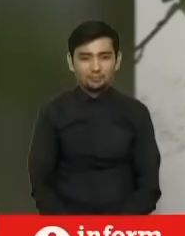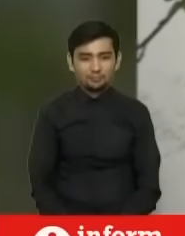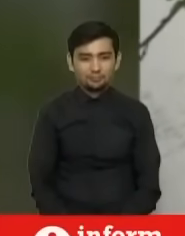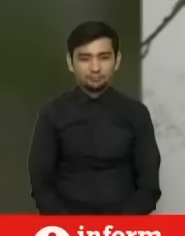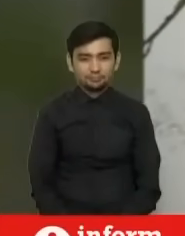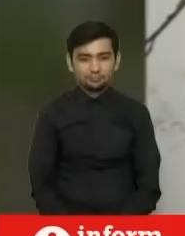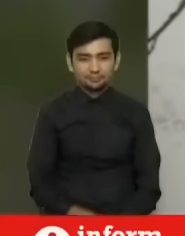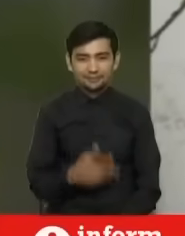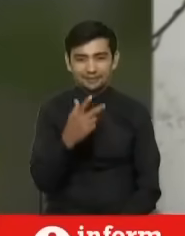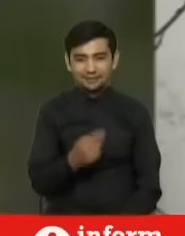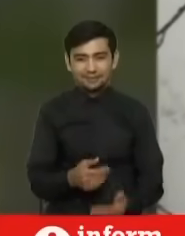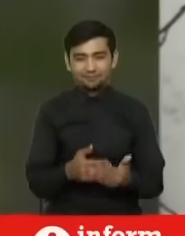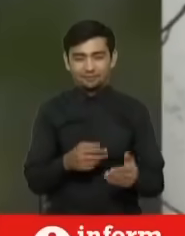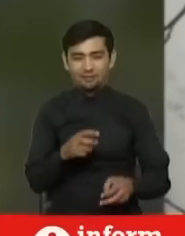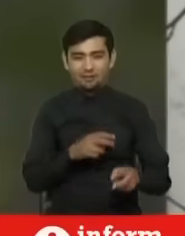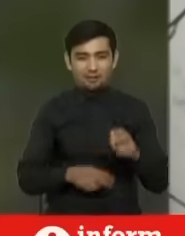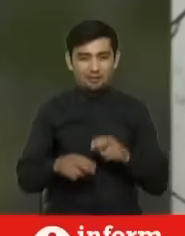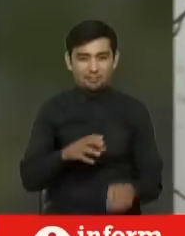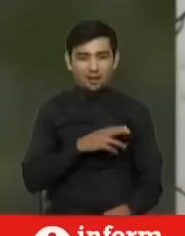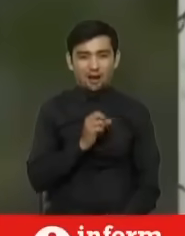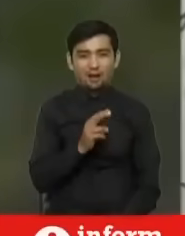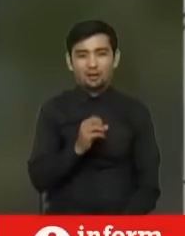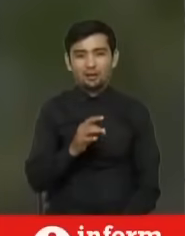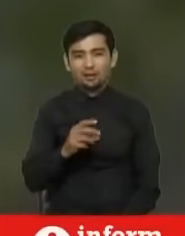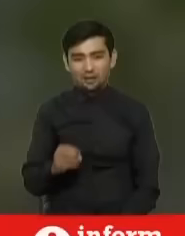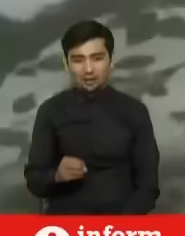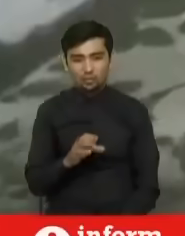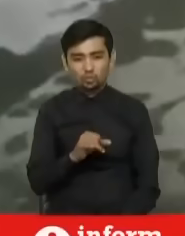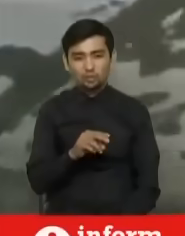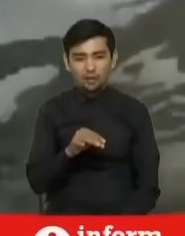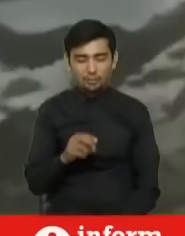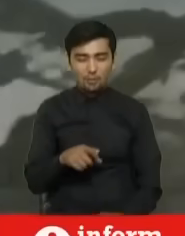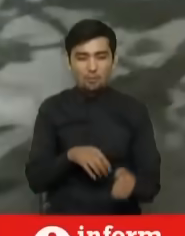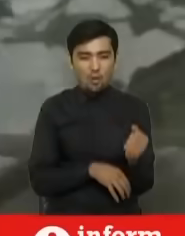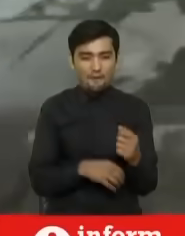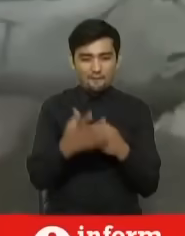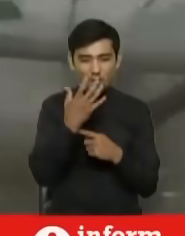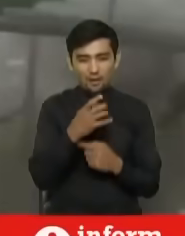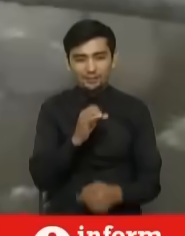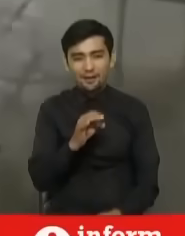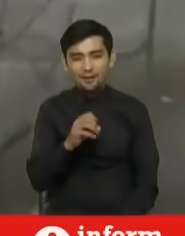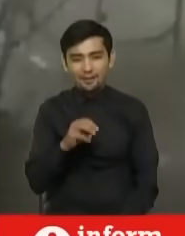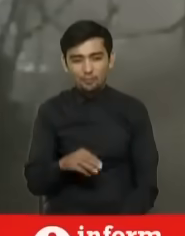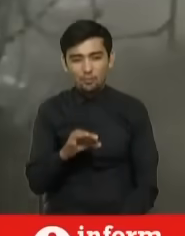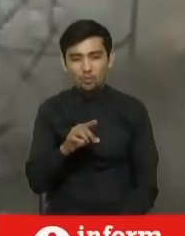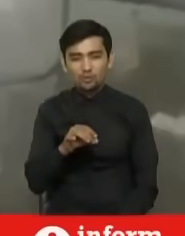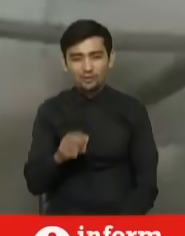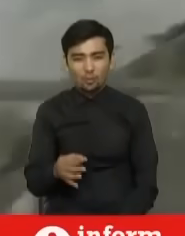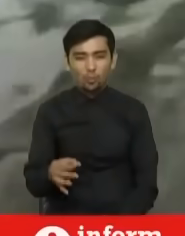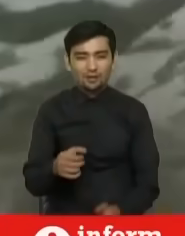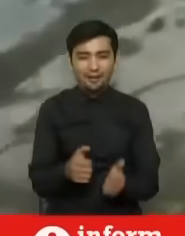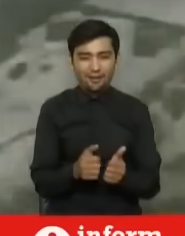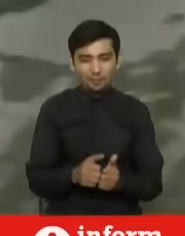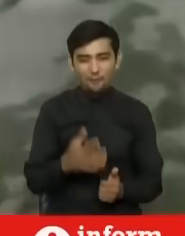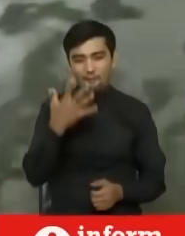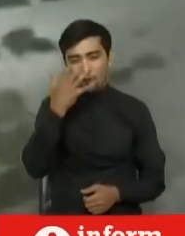жоқ. Бұл үш күннен бері іздестіріліп жатқан Ақерке Сұлтанбектің соңғы суреті. Сайрам өгем саябағындағы өзен жағасында